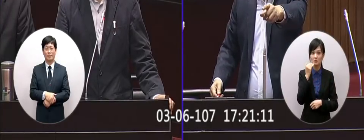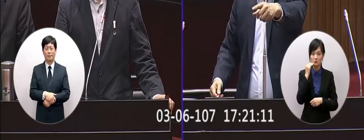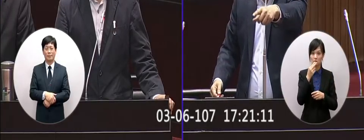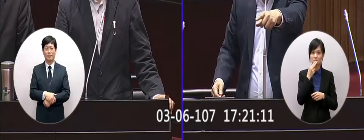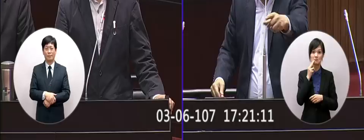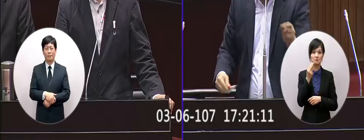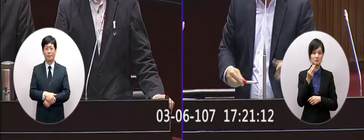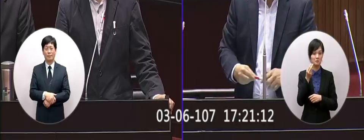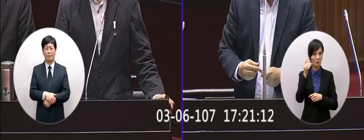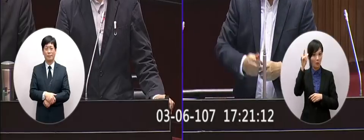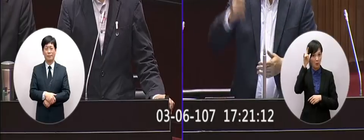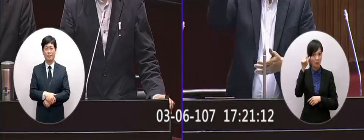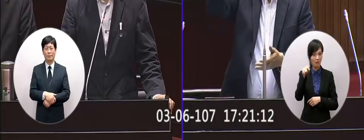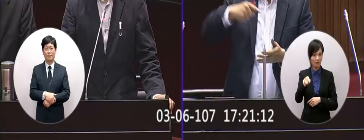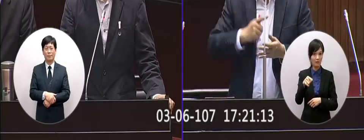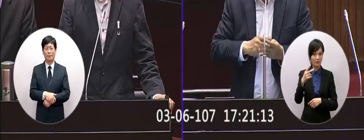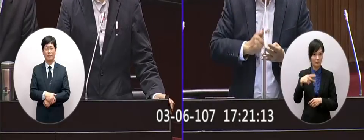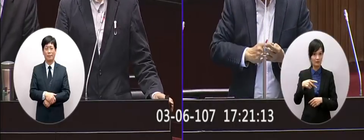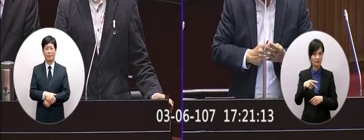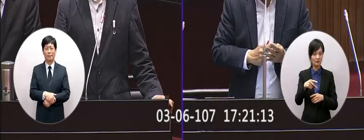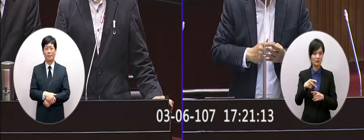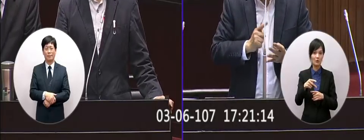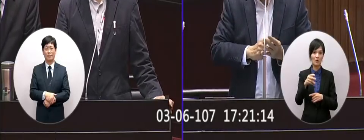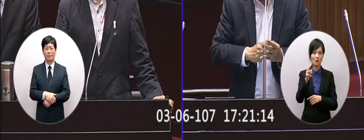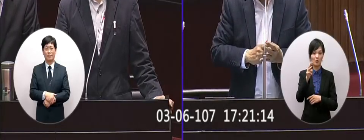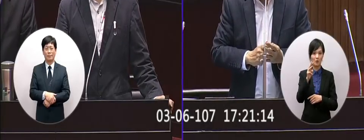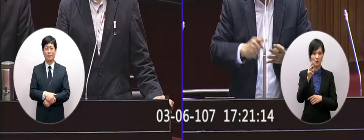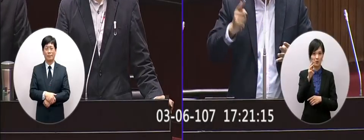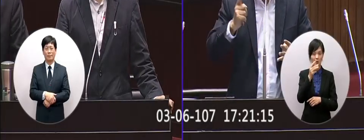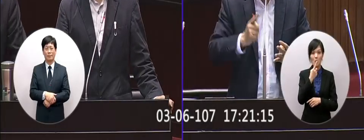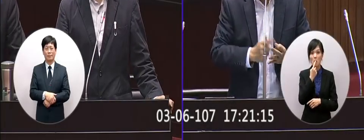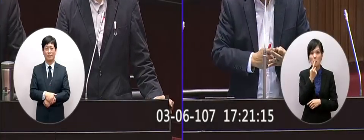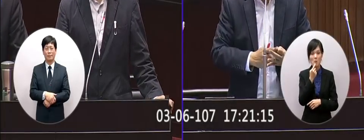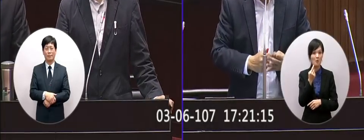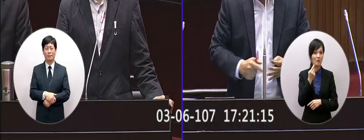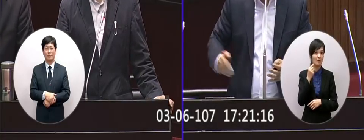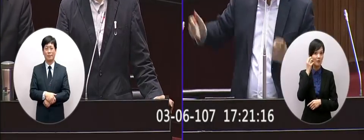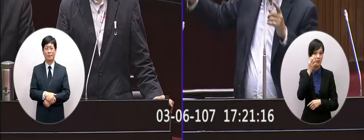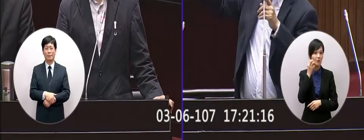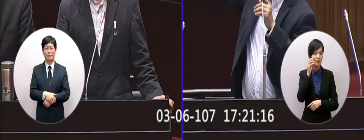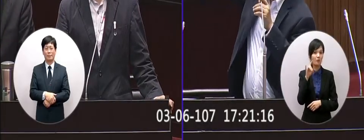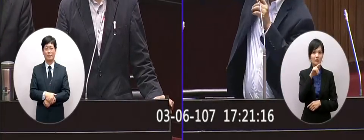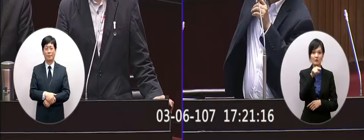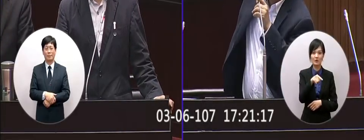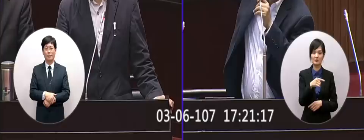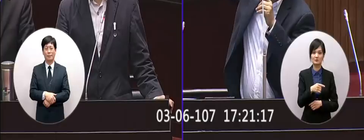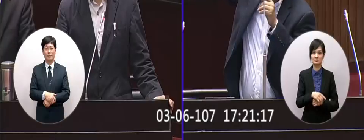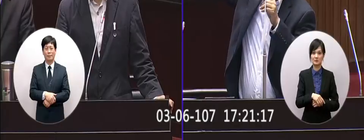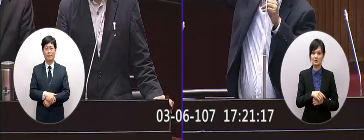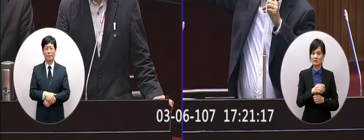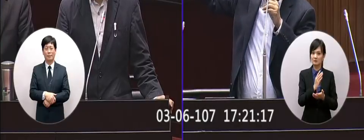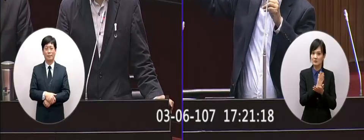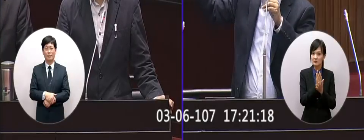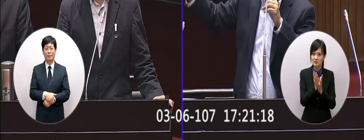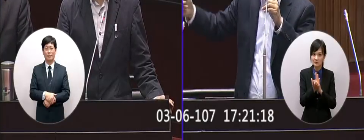洲加恒春、火龙果啦、红龙果啦、黑豆啦。拢我这可爱的梅花鹿底下咧肆